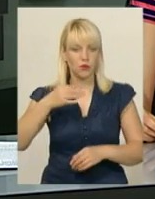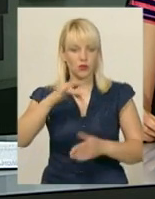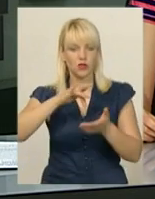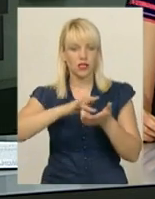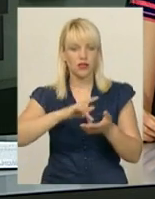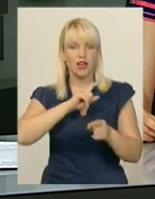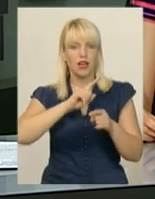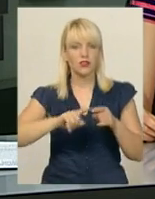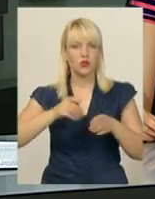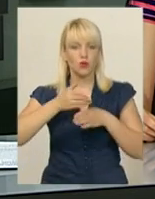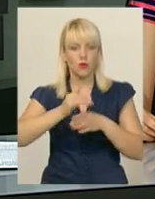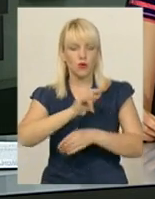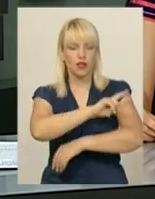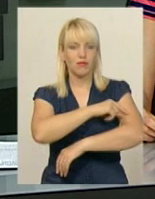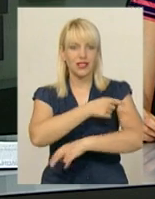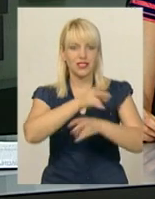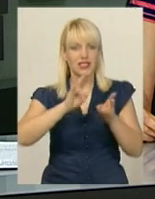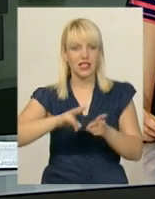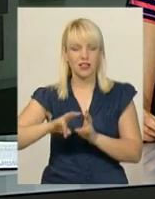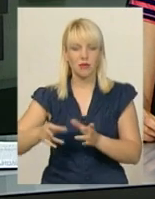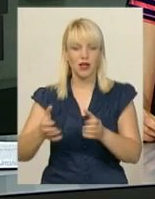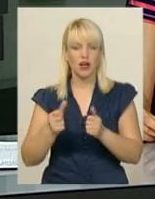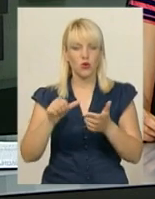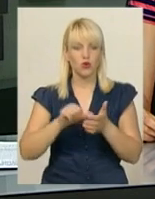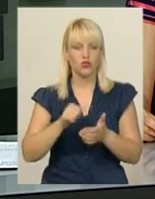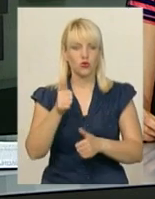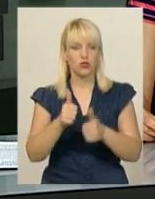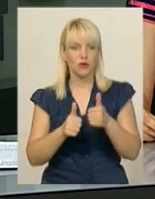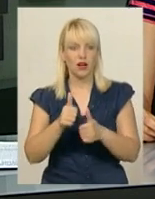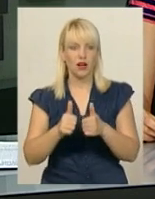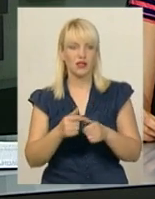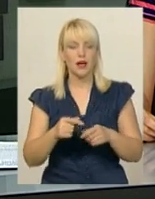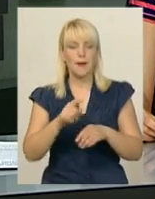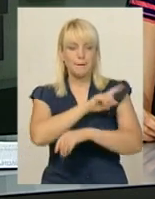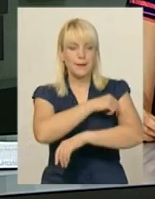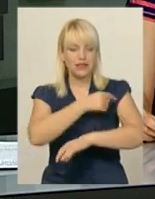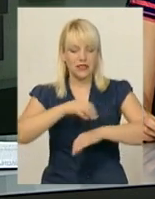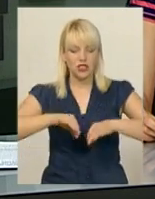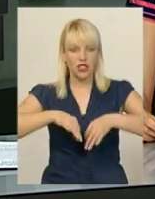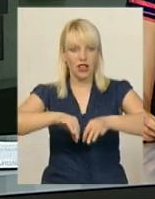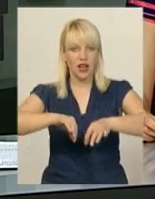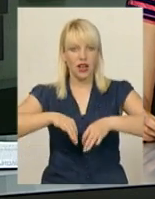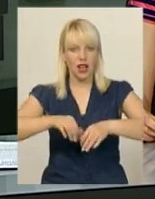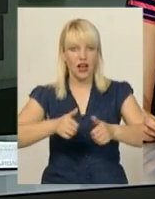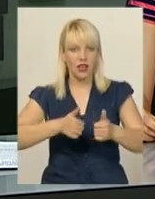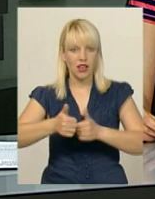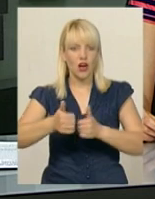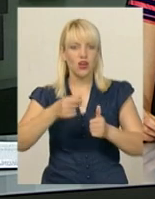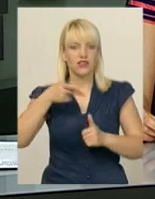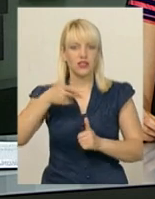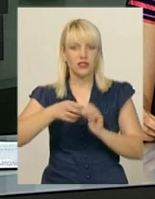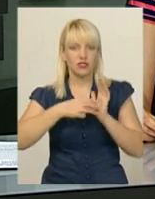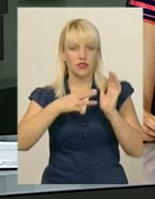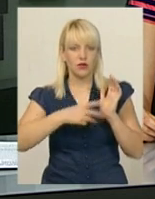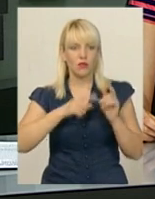екстреної меддопомоги та медицини катастроф бере участь у змаганнях «Медичні ралі 2018» у Черкасах. Про це повідомила